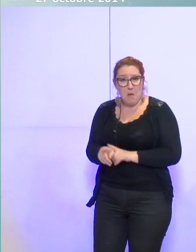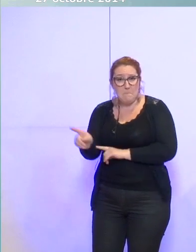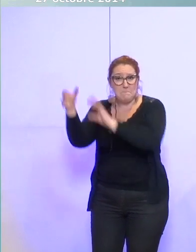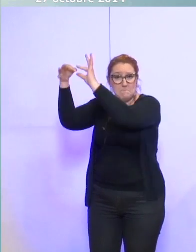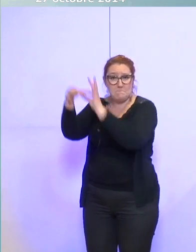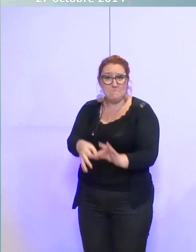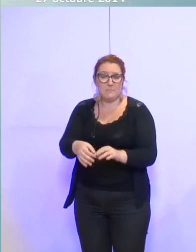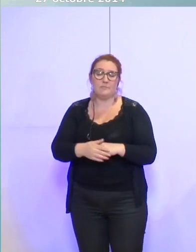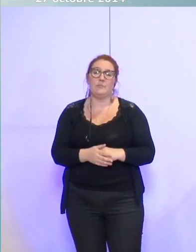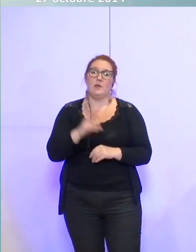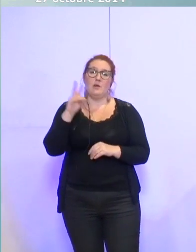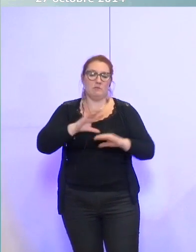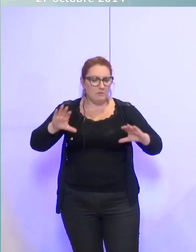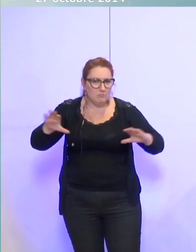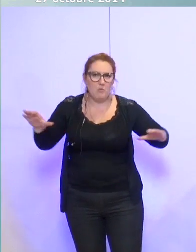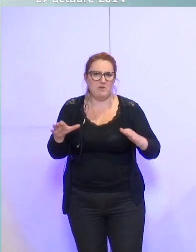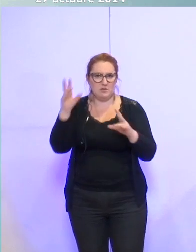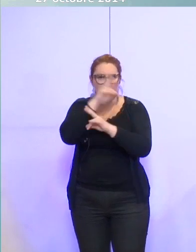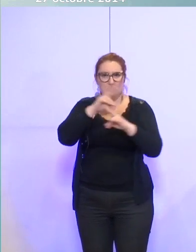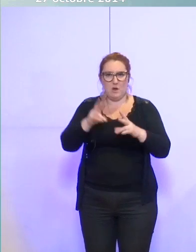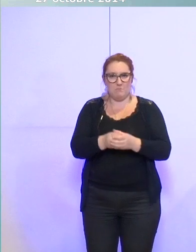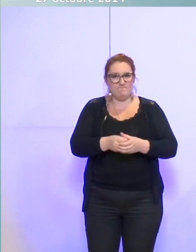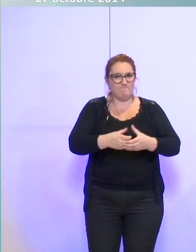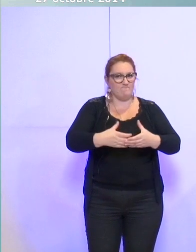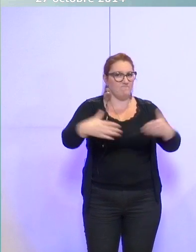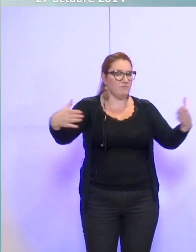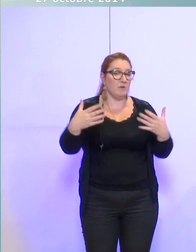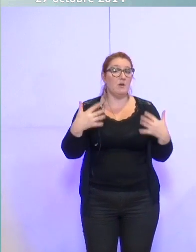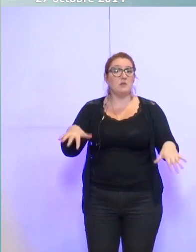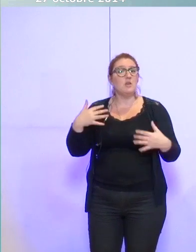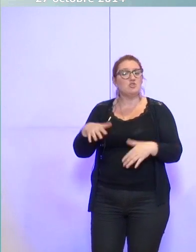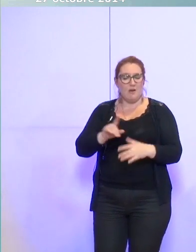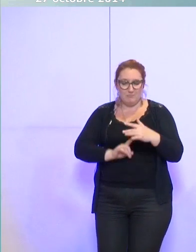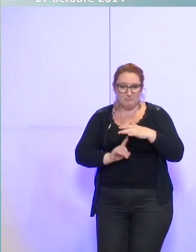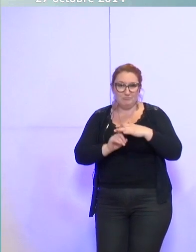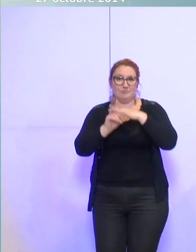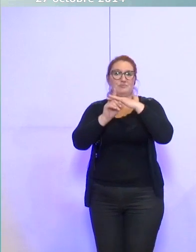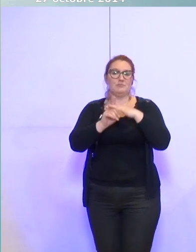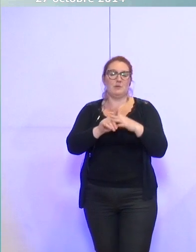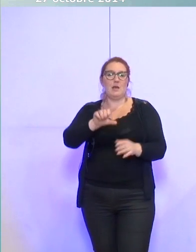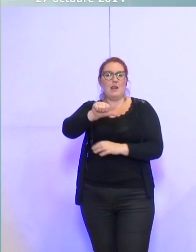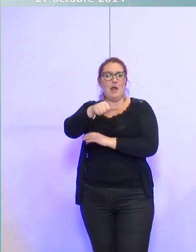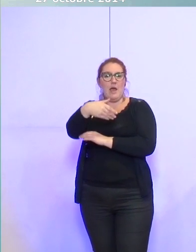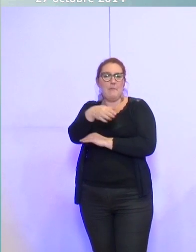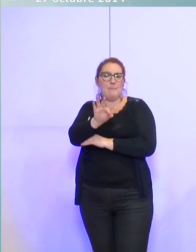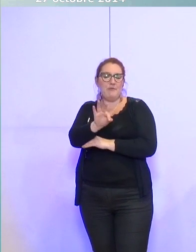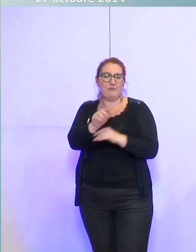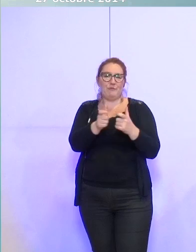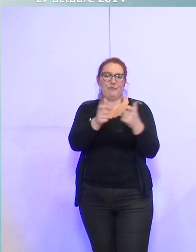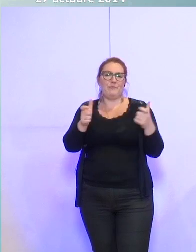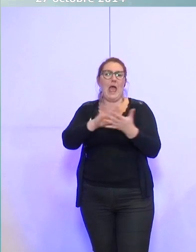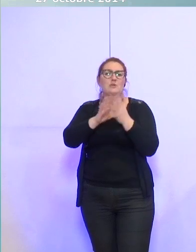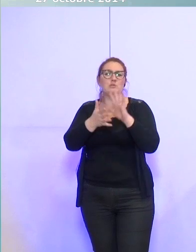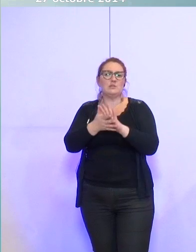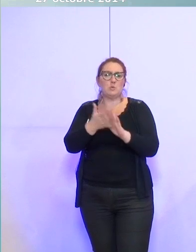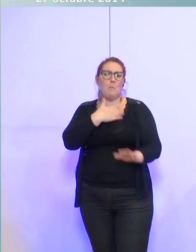va enfler, elle a déjà pris sa source, le bureau de de l'AMF, l'Association des